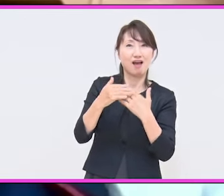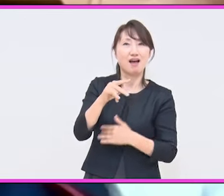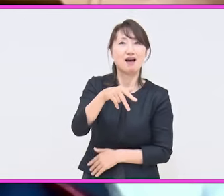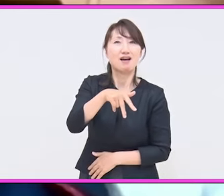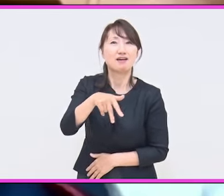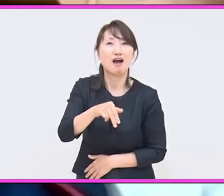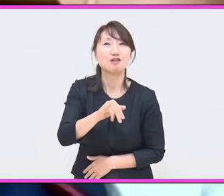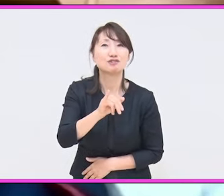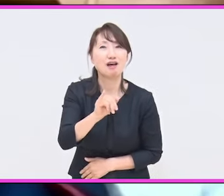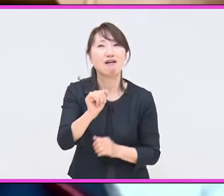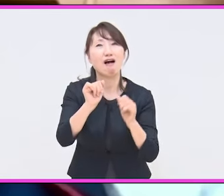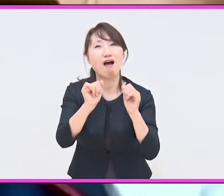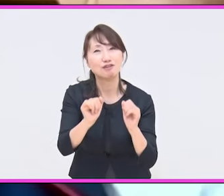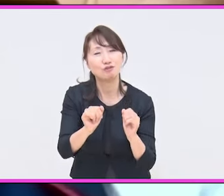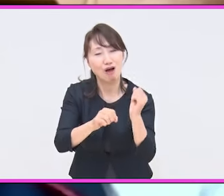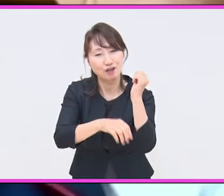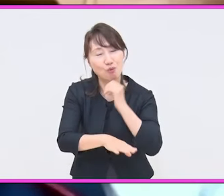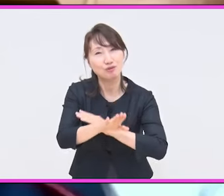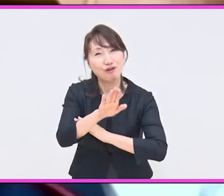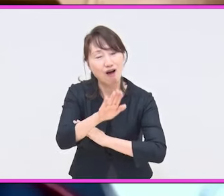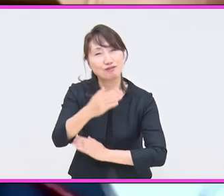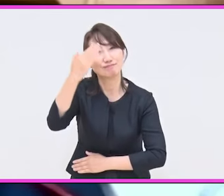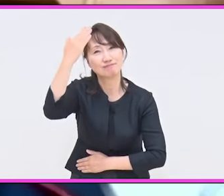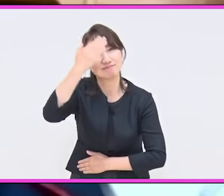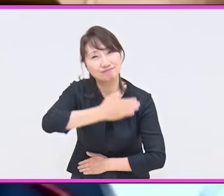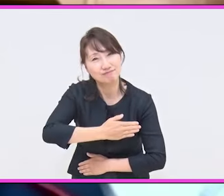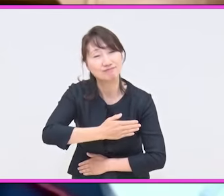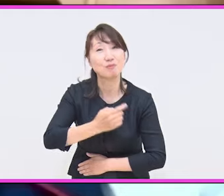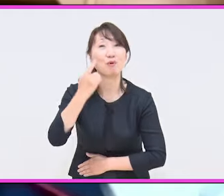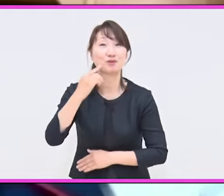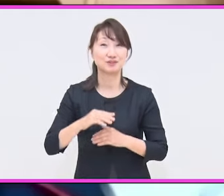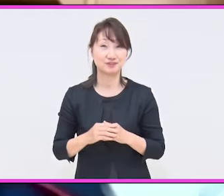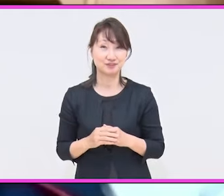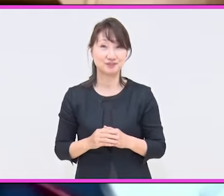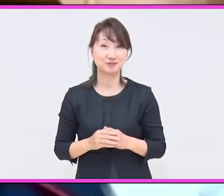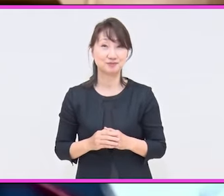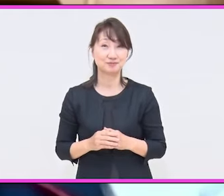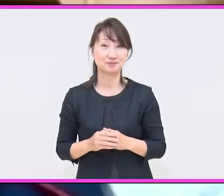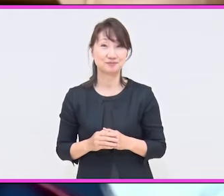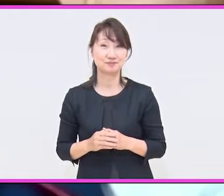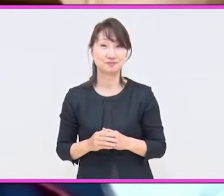るんだということを今お話を聞いていて改めて思いました。